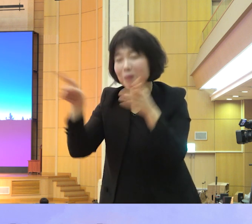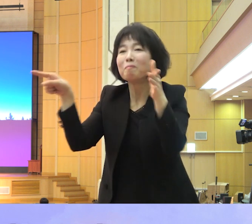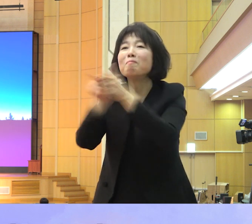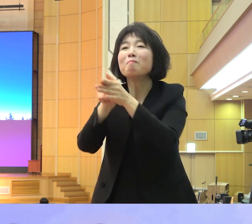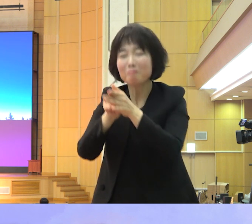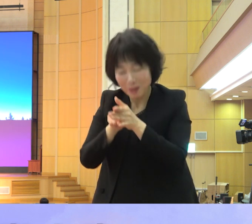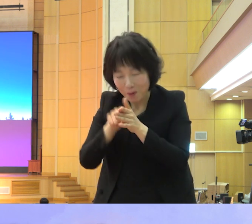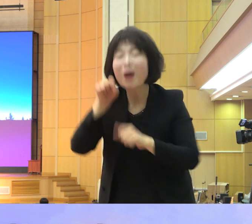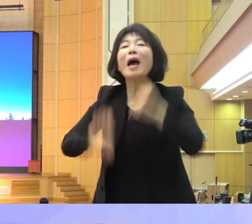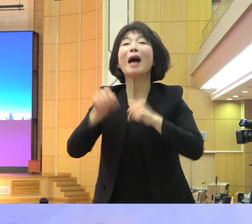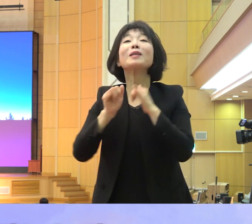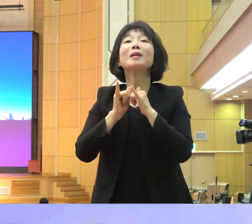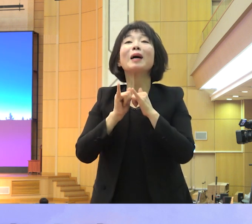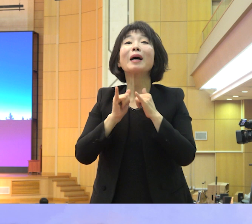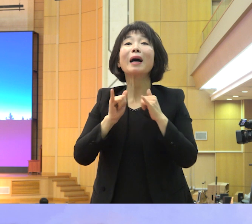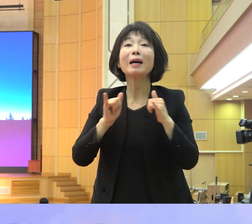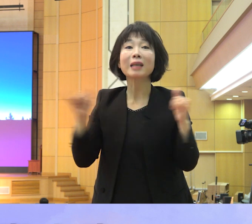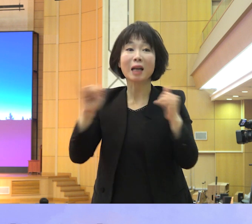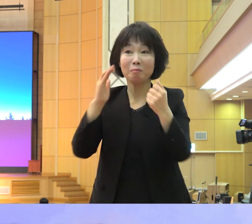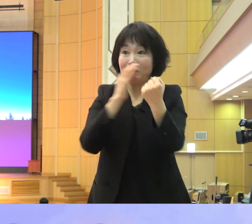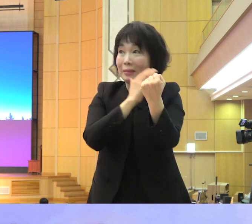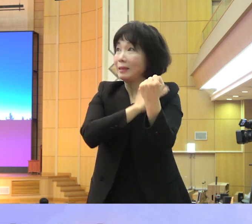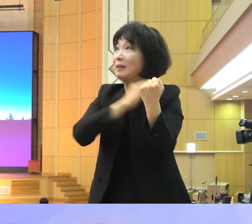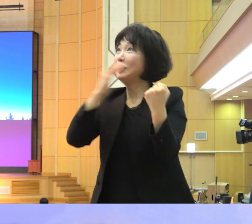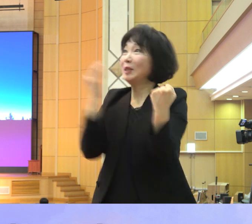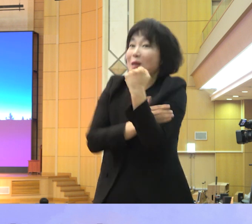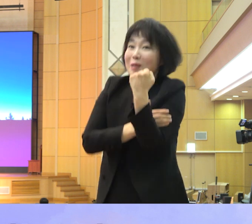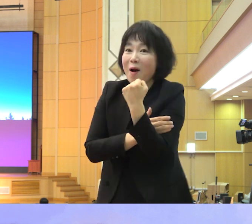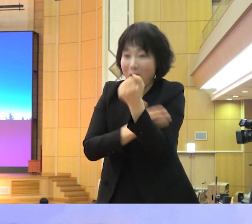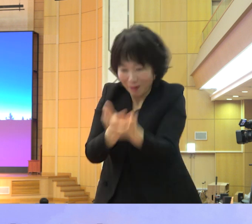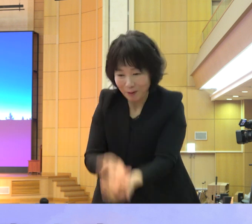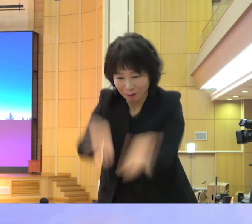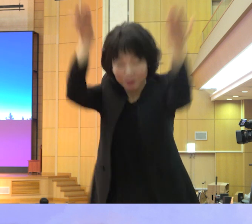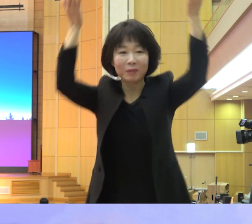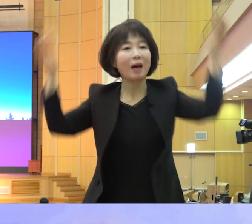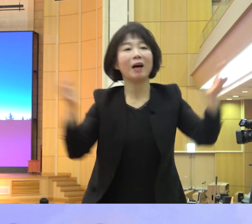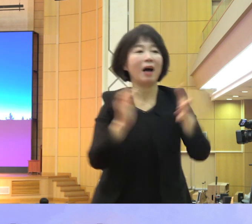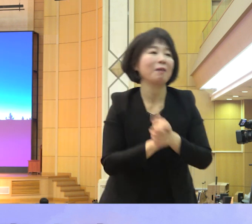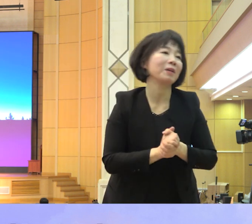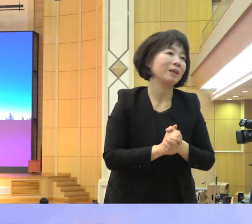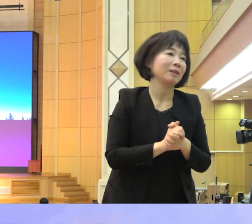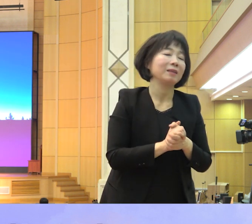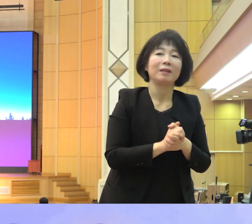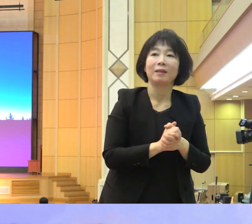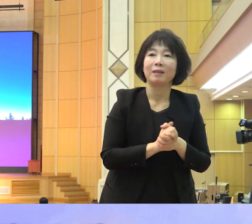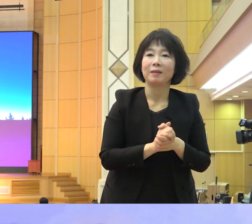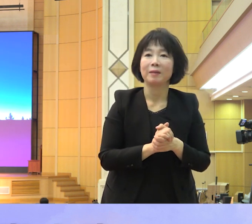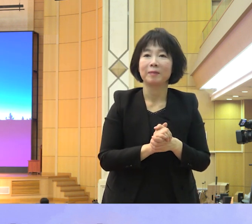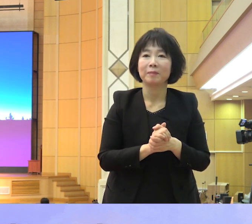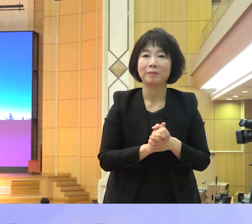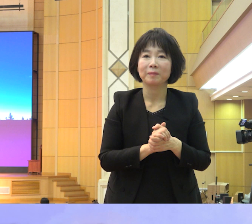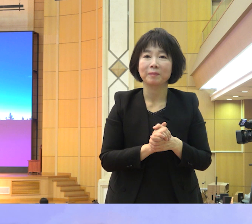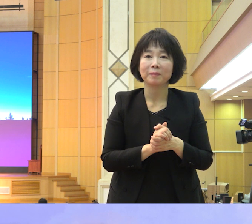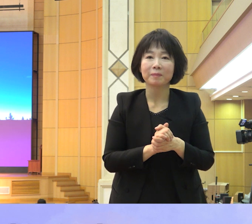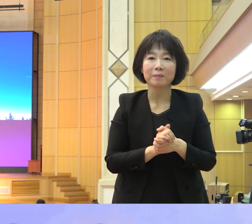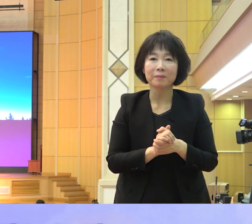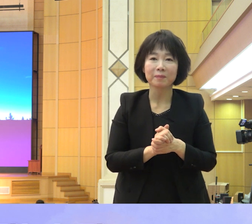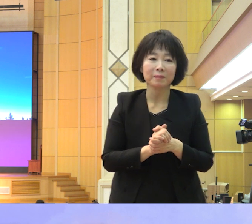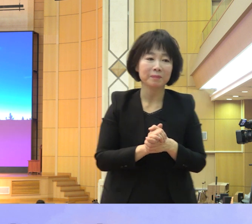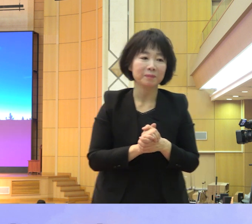믿고 행하는 자에게 그 능력이 역사한다. 그러니까 마태복음